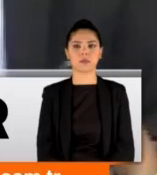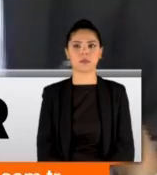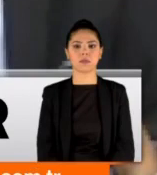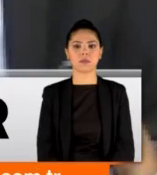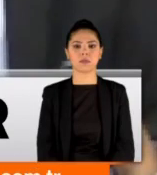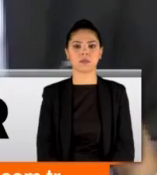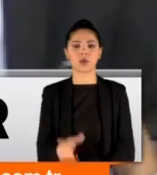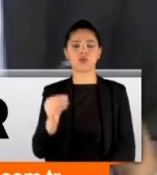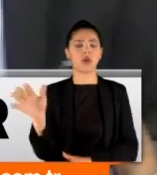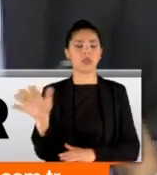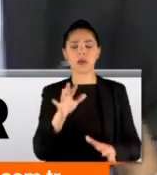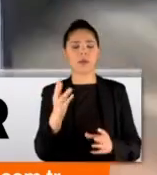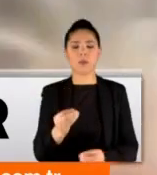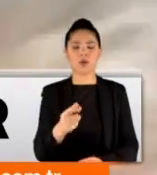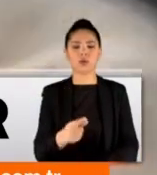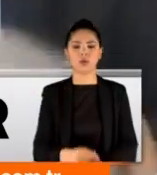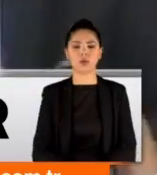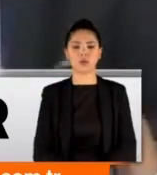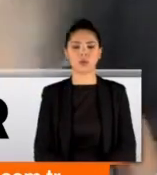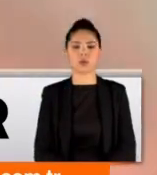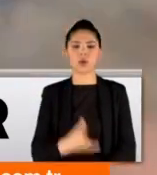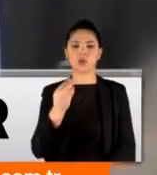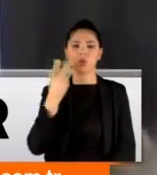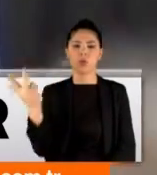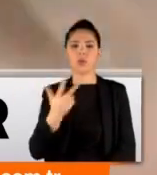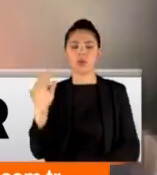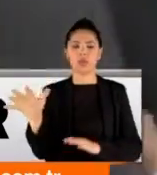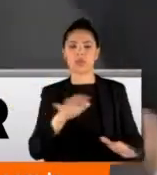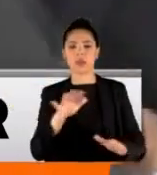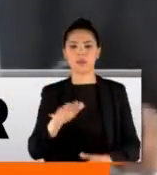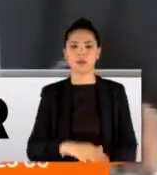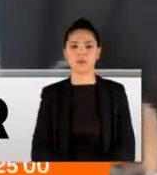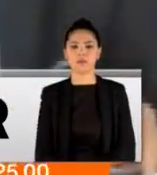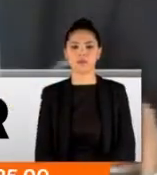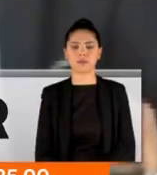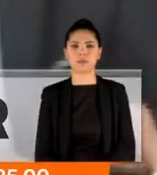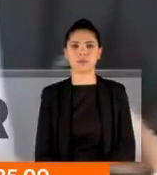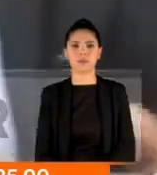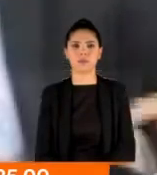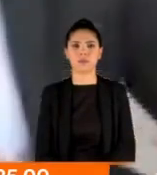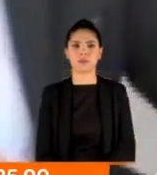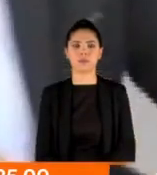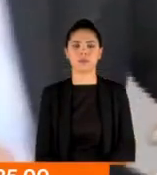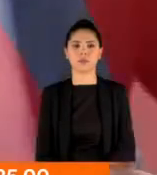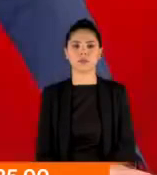Çok salladı. Hem şiddetli salladı, hem çok uzun. Çok müthiş oldu, çok müthiş oldu.